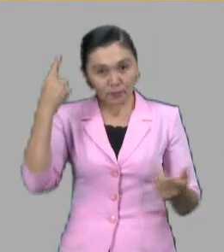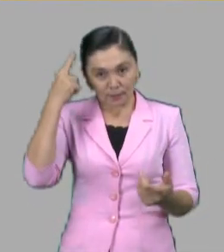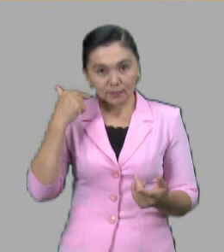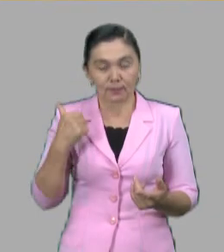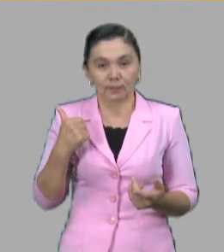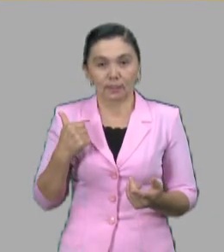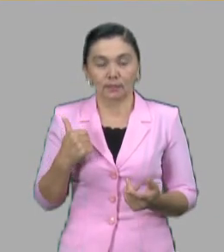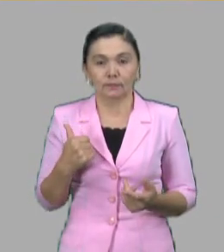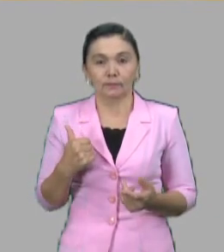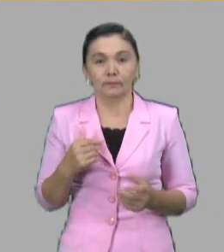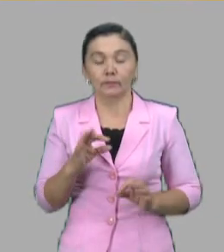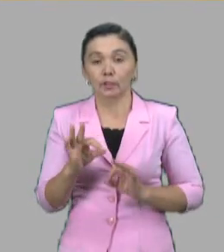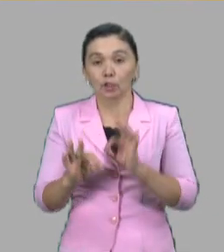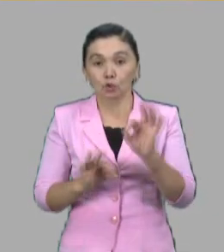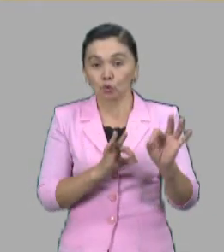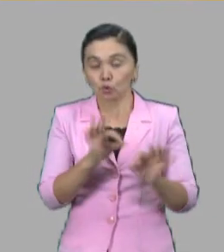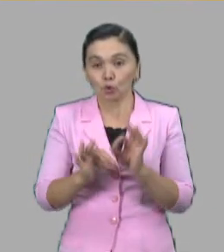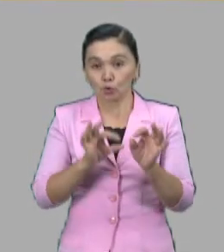Сүрөтчү,